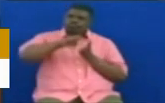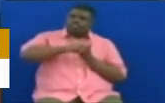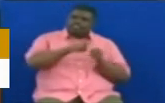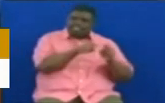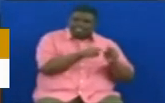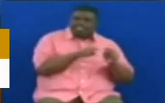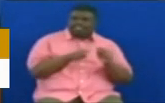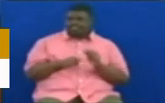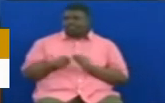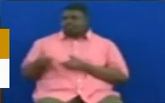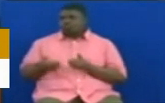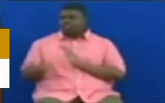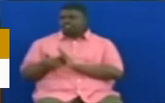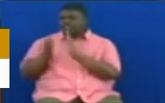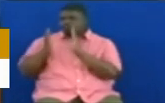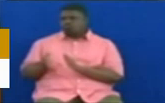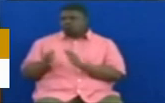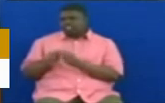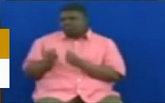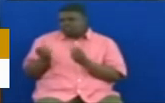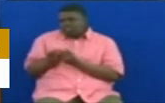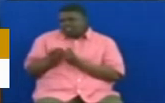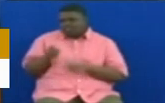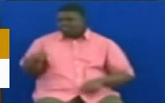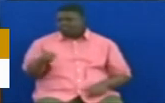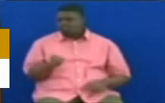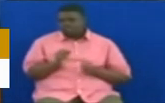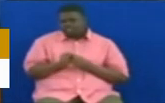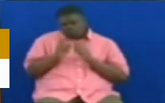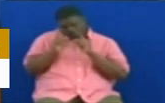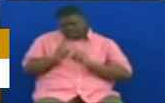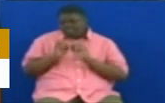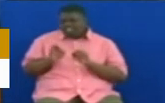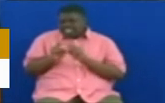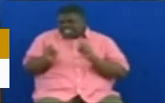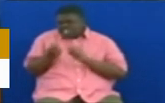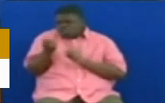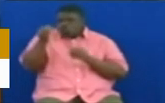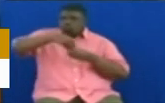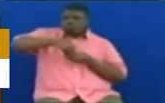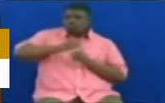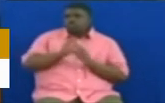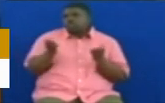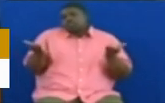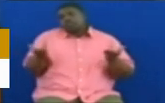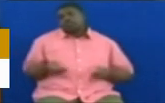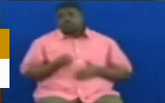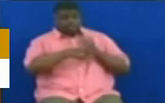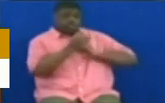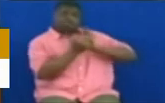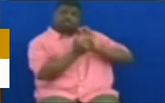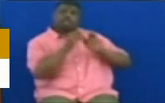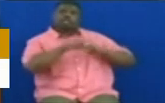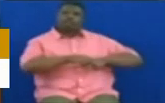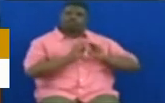the attorney general, something like that, ambayo inaweka kama ka check fulani hivi, ka sentence fulani hivi kidogo tu ndani ya sheria, nafikiri ingekaa